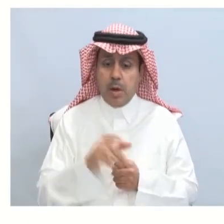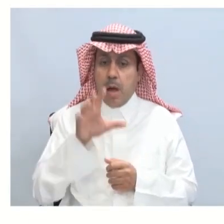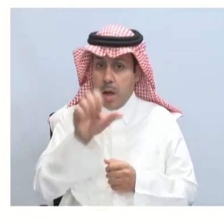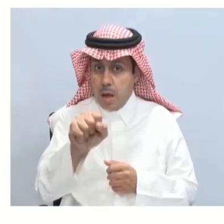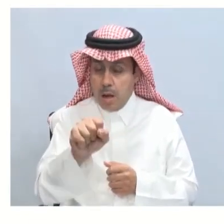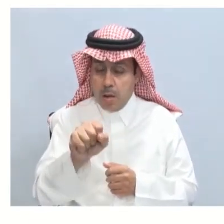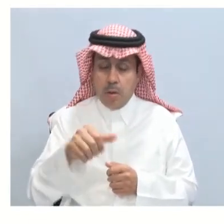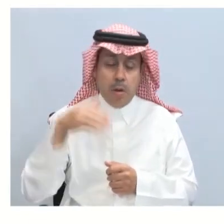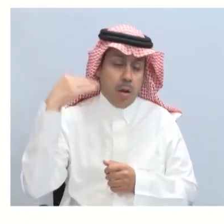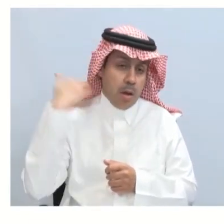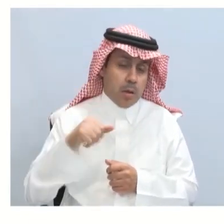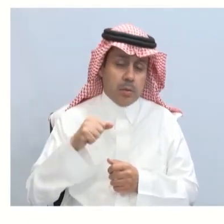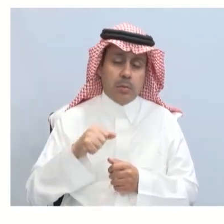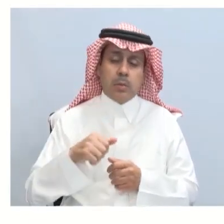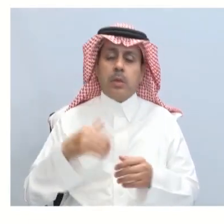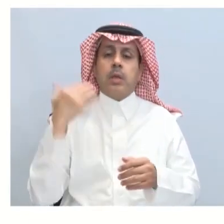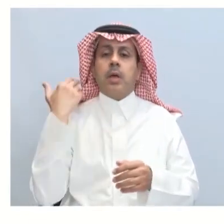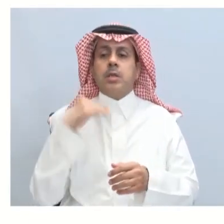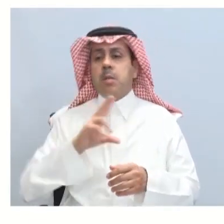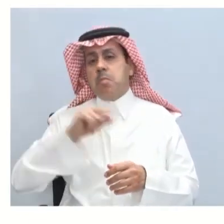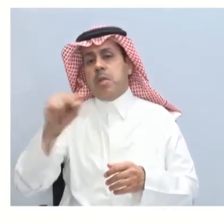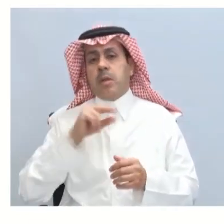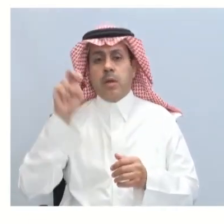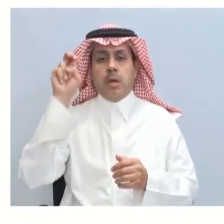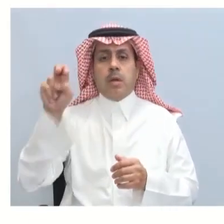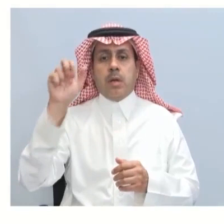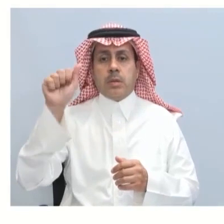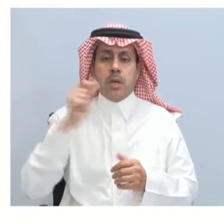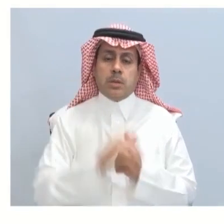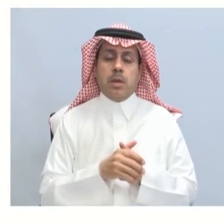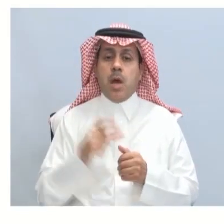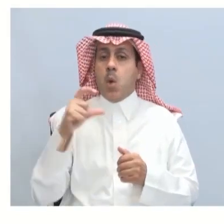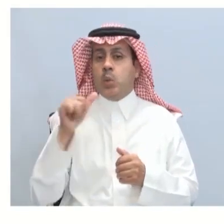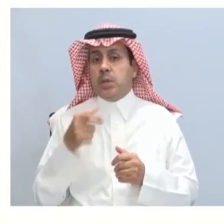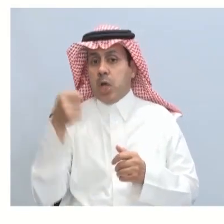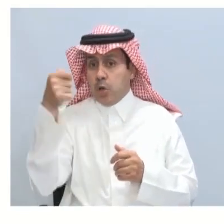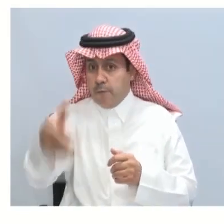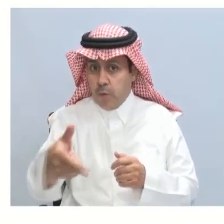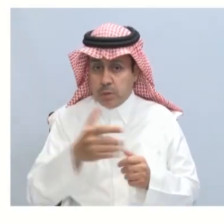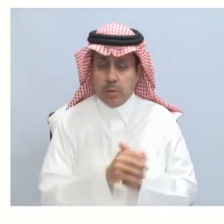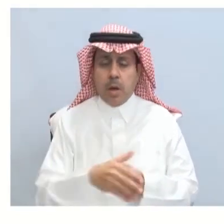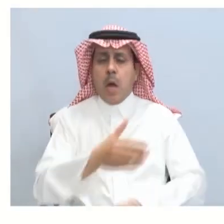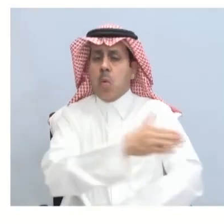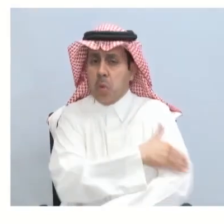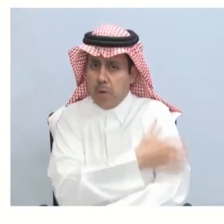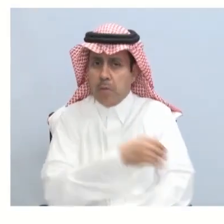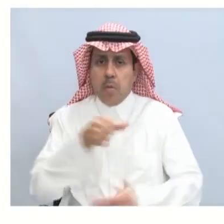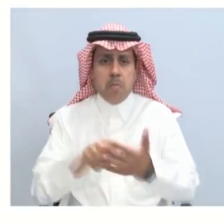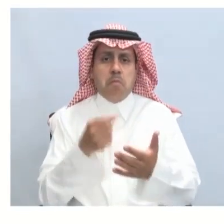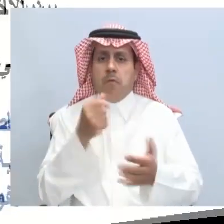هناك حق لهم وهو القصاص او الديه او الثالث العفو